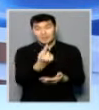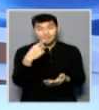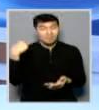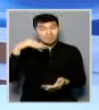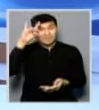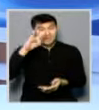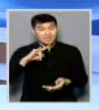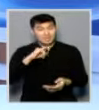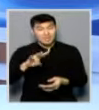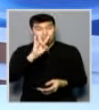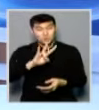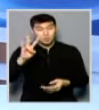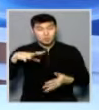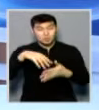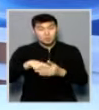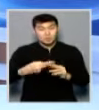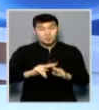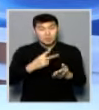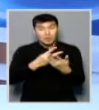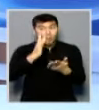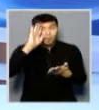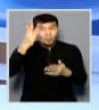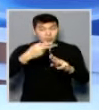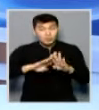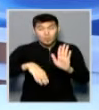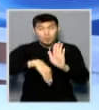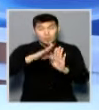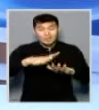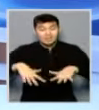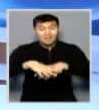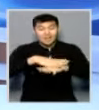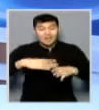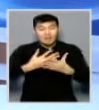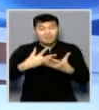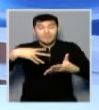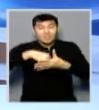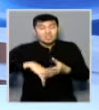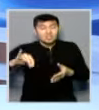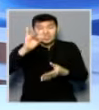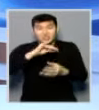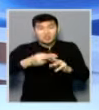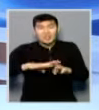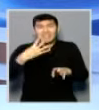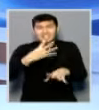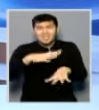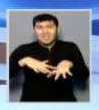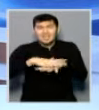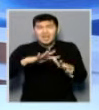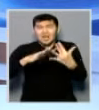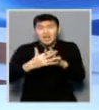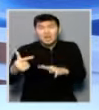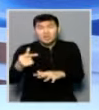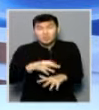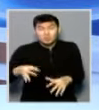президента Казахстана Нурсултана Назарбаева «Взгляд в будущее. Модернизация общественного сознания» вошла история 40 населенных пунктов